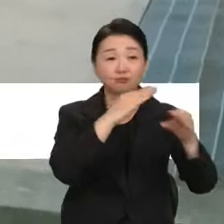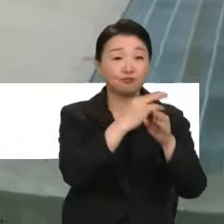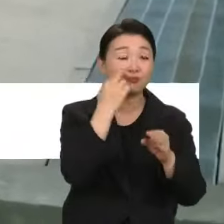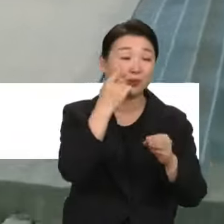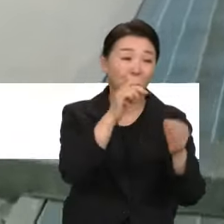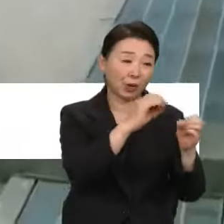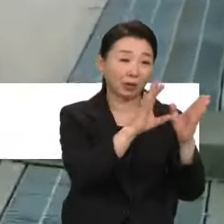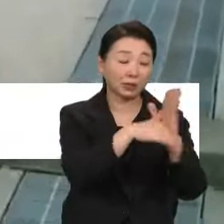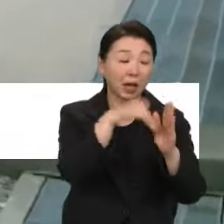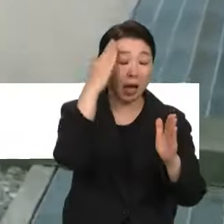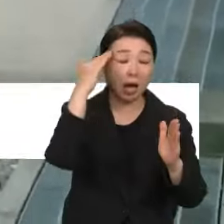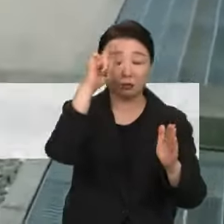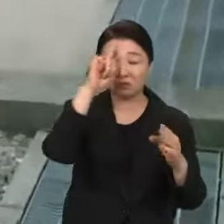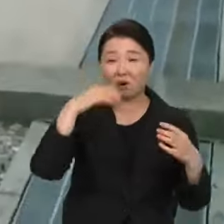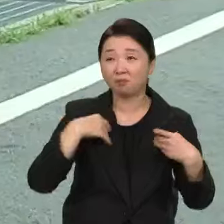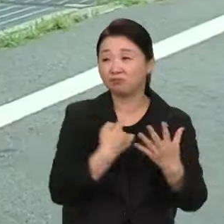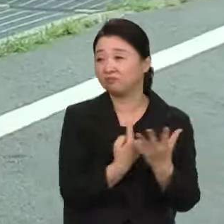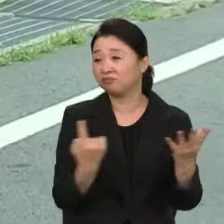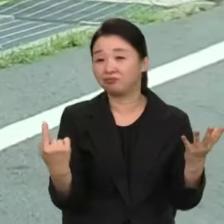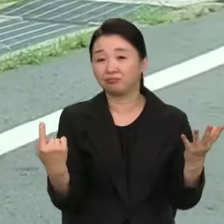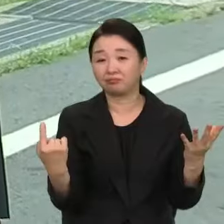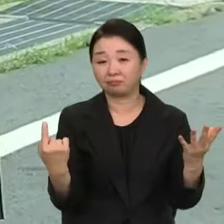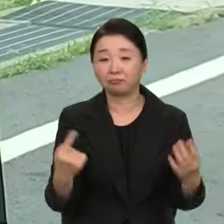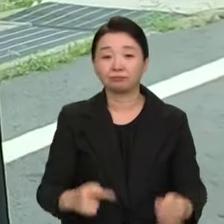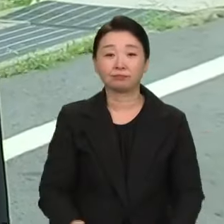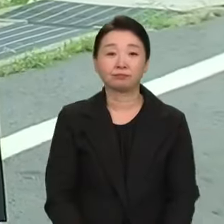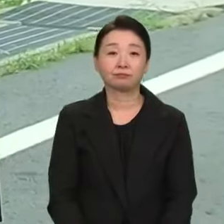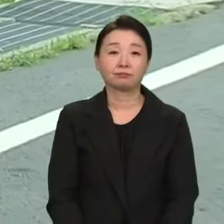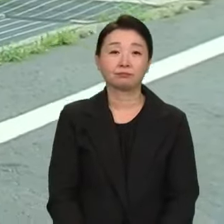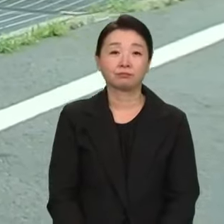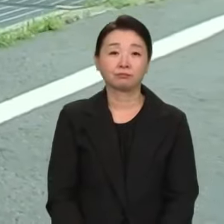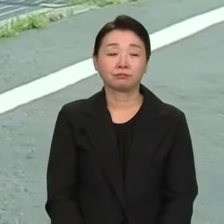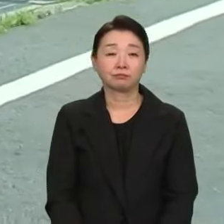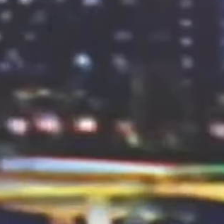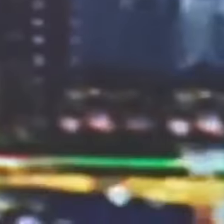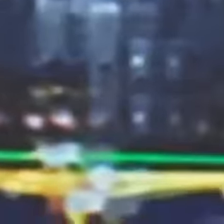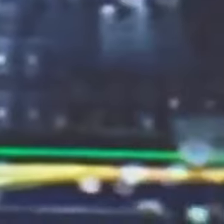정부가 소외될 것이란 우려도 나옵니다. JTBC 김재현입니다.